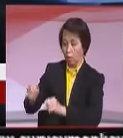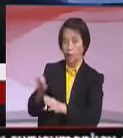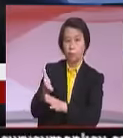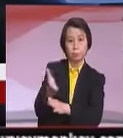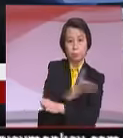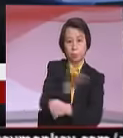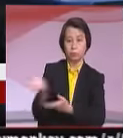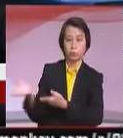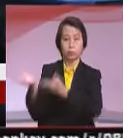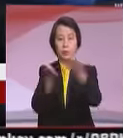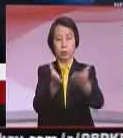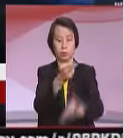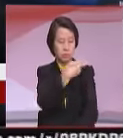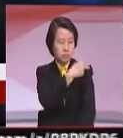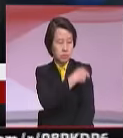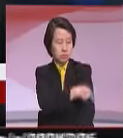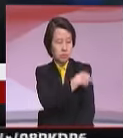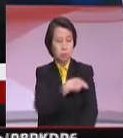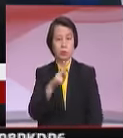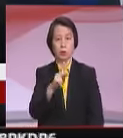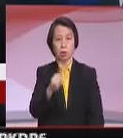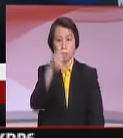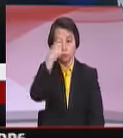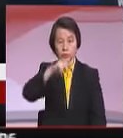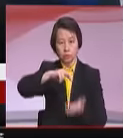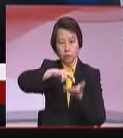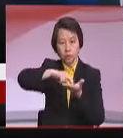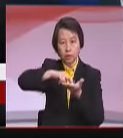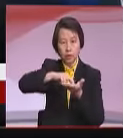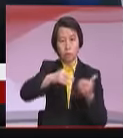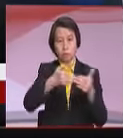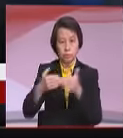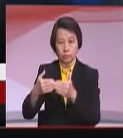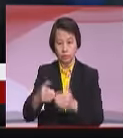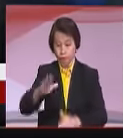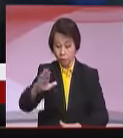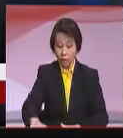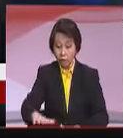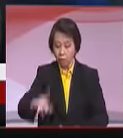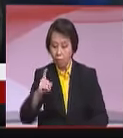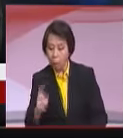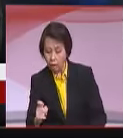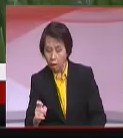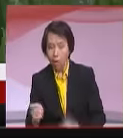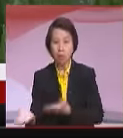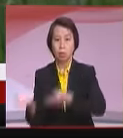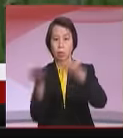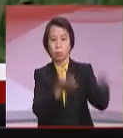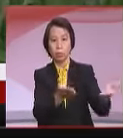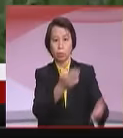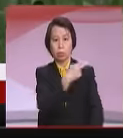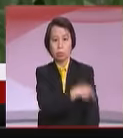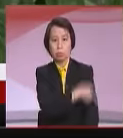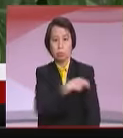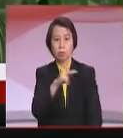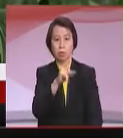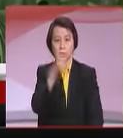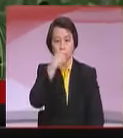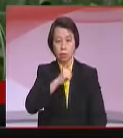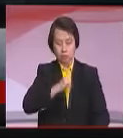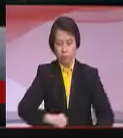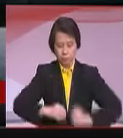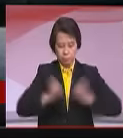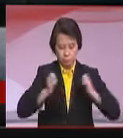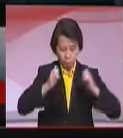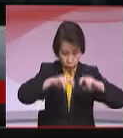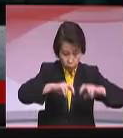dibawa ke Hospital Kuala Lumpur HKL untuk rawatan lanjut. Kanak-kanak yang maut itu turut dibawa ke HKL untuk dibedah